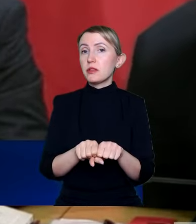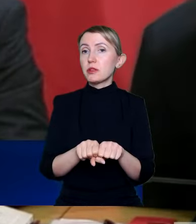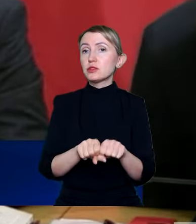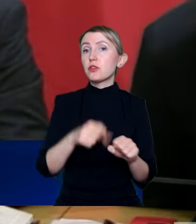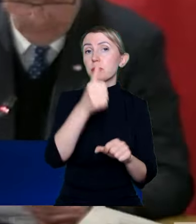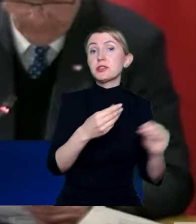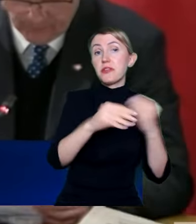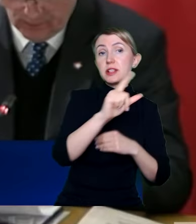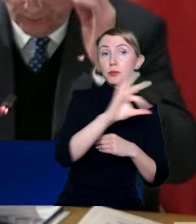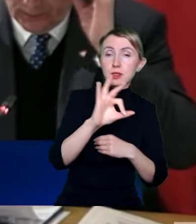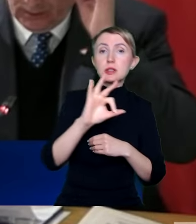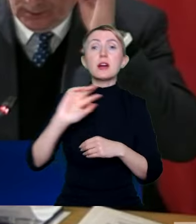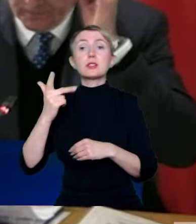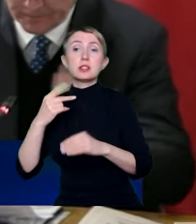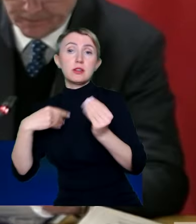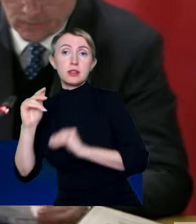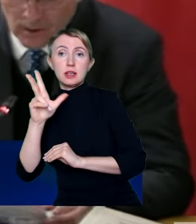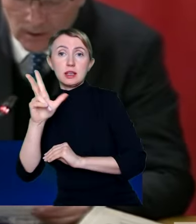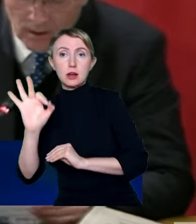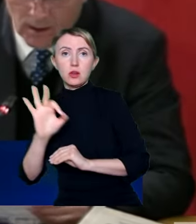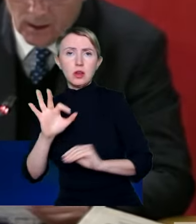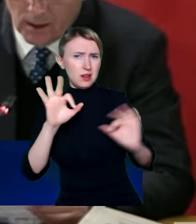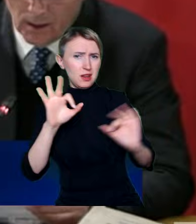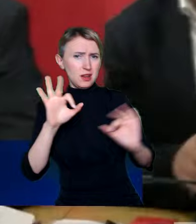sprawiedliwe. Ja też myślę, że to jest sprawiedliwe.